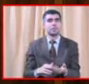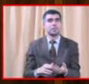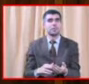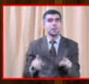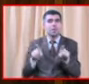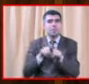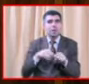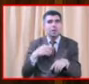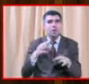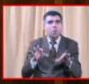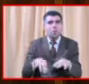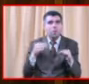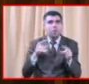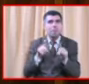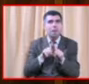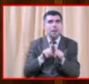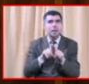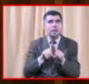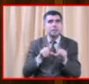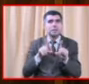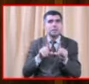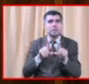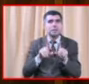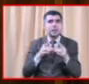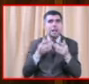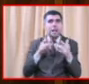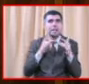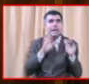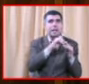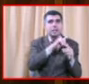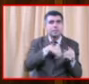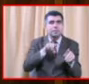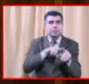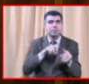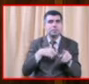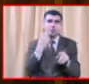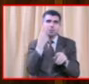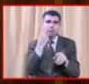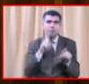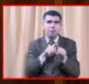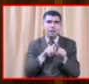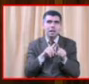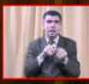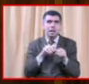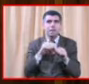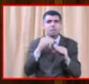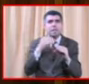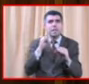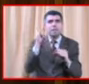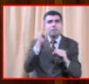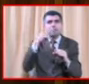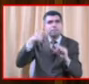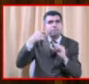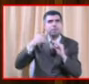شي واحد تكلم على اليوتيوب، انا ملي كنشوف اليوتيوب وملي كنشوف لي زيماج اللي عندي ولي فيديو كنقول